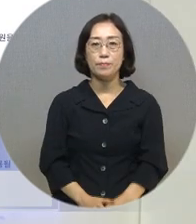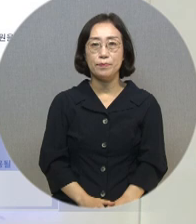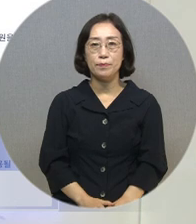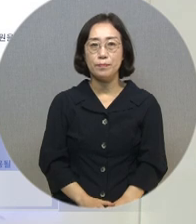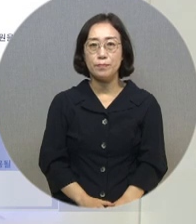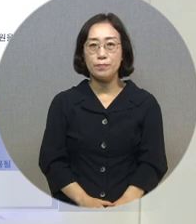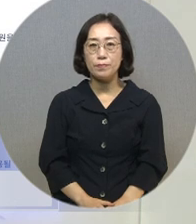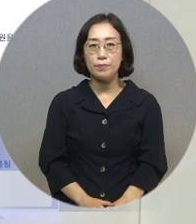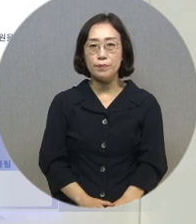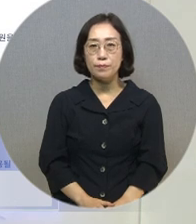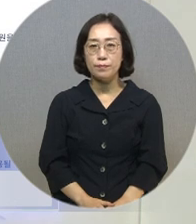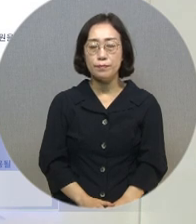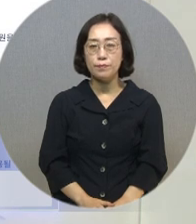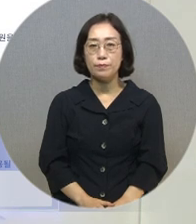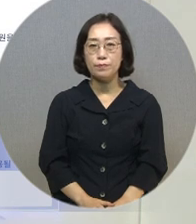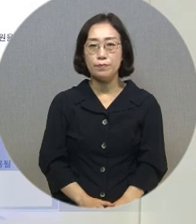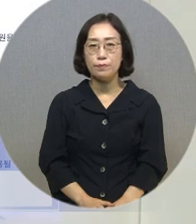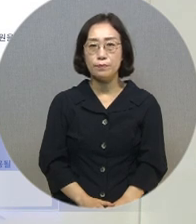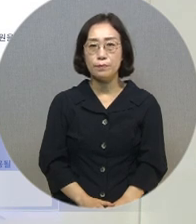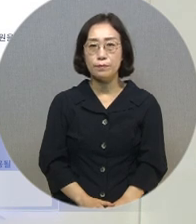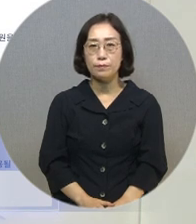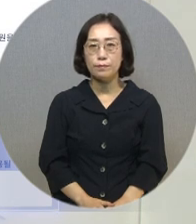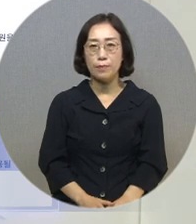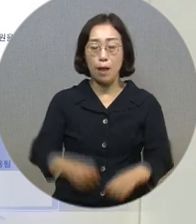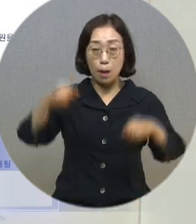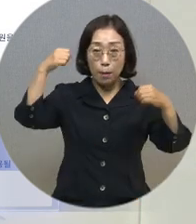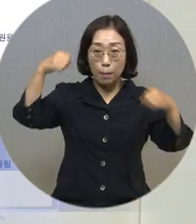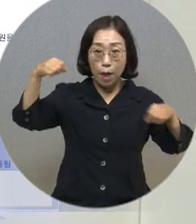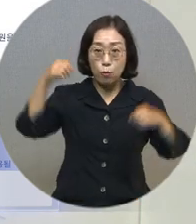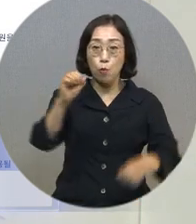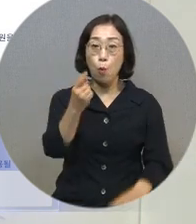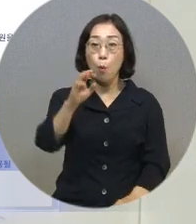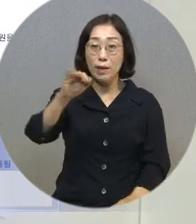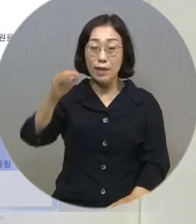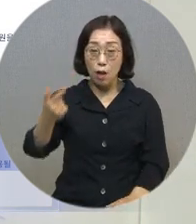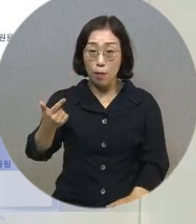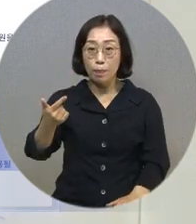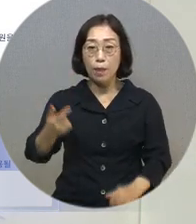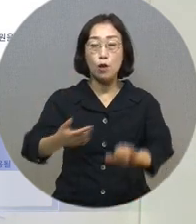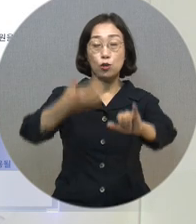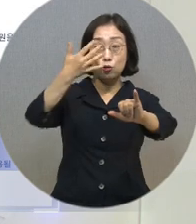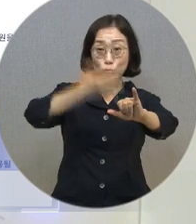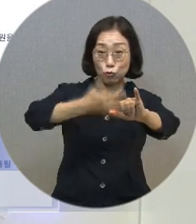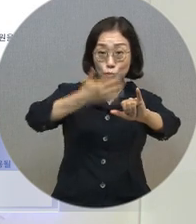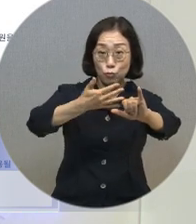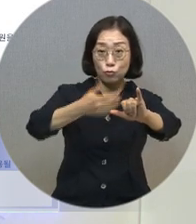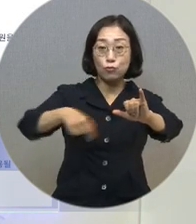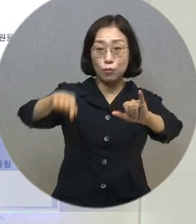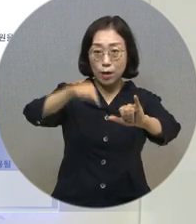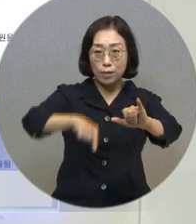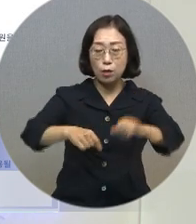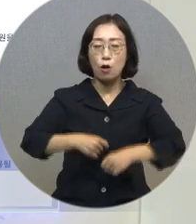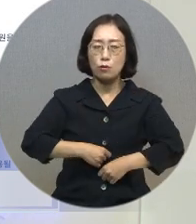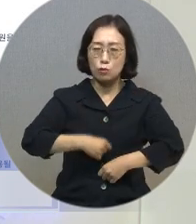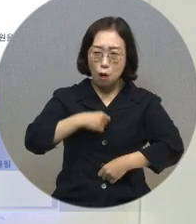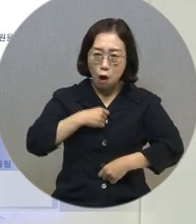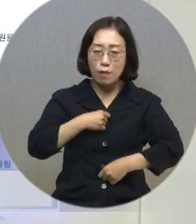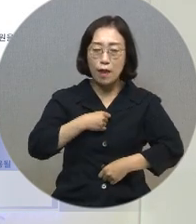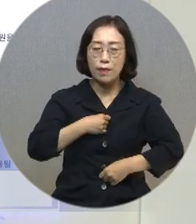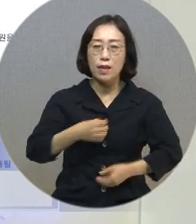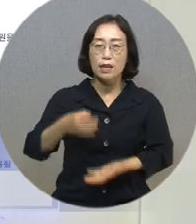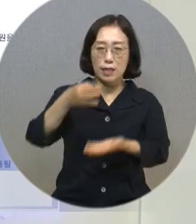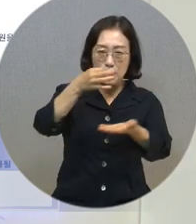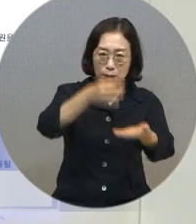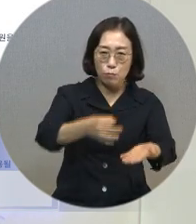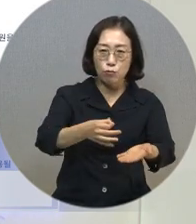예정입니다 다음 뉴스입니다 배우 오미연의 유튜브 야매 주부에서 선한 기부 행복나눔 선행